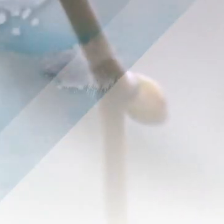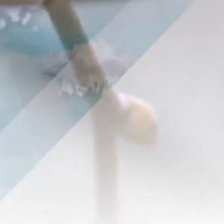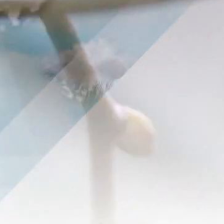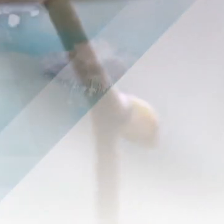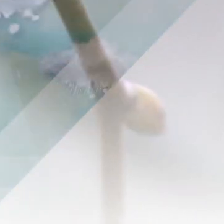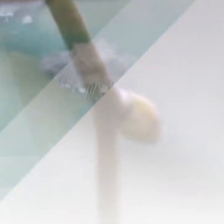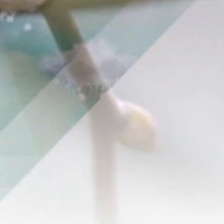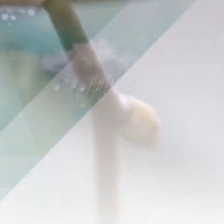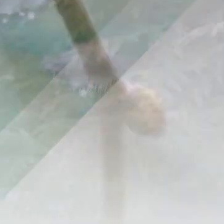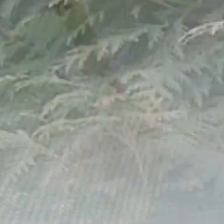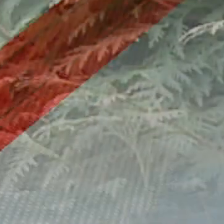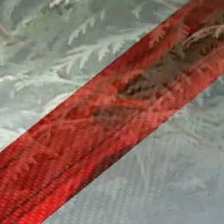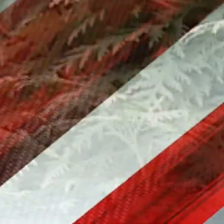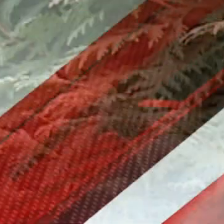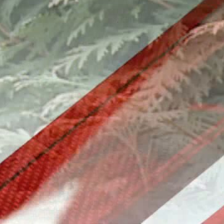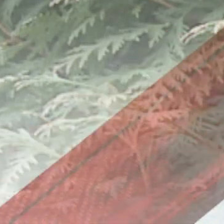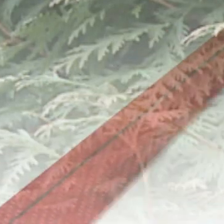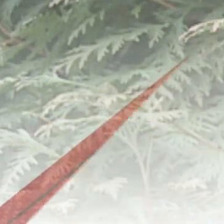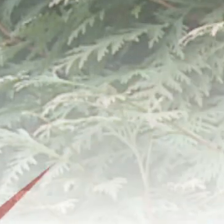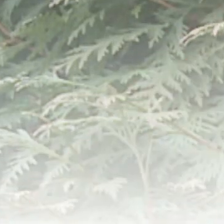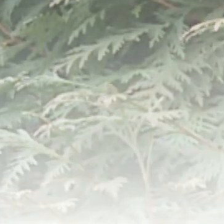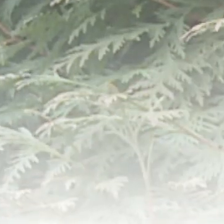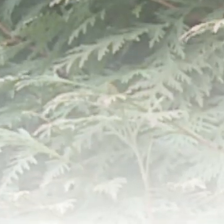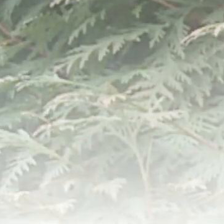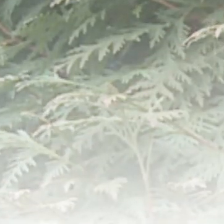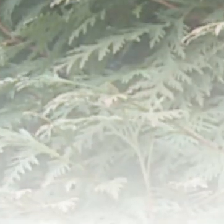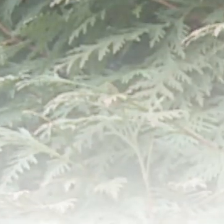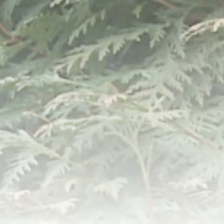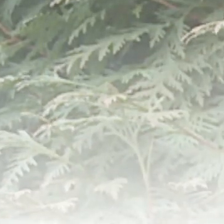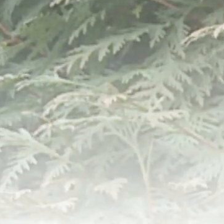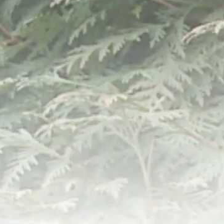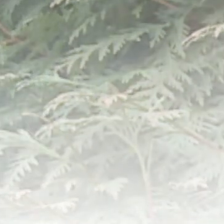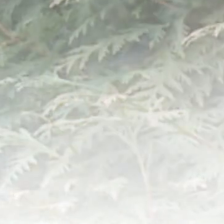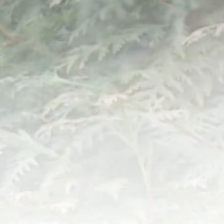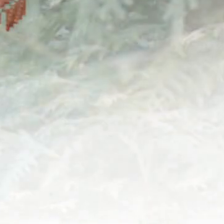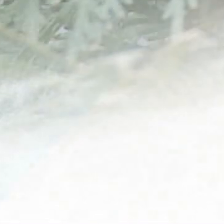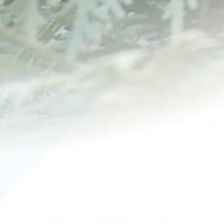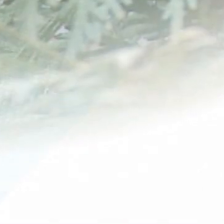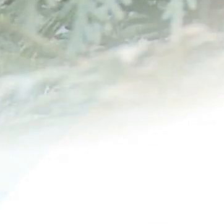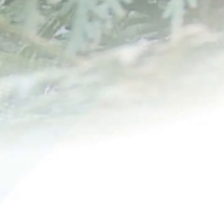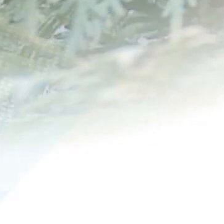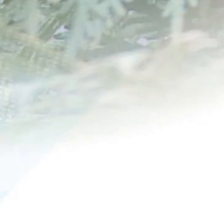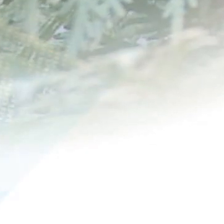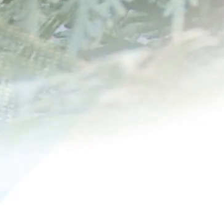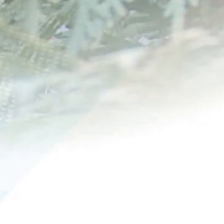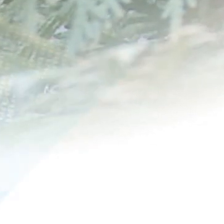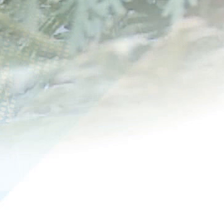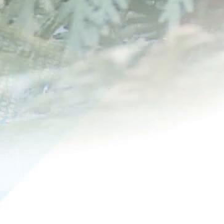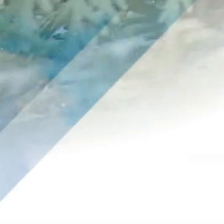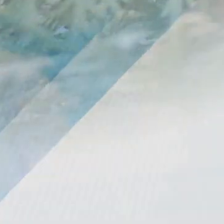быў не вельмі добрай прыкметай. Лічылася, што ў такім выпадку бліжэйшыя 7 тыдняў будуць таксама дажджлівымі.